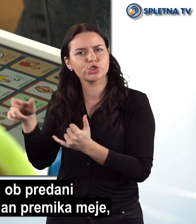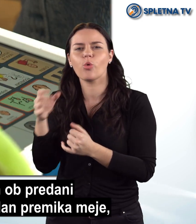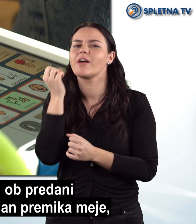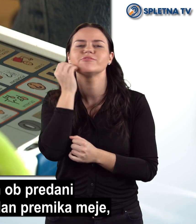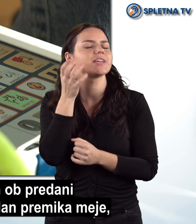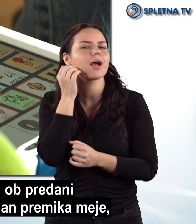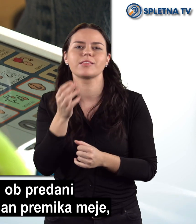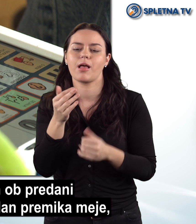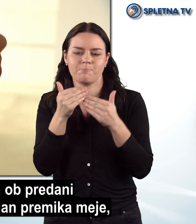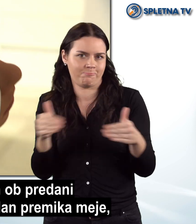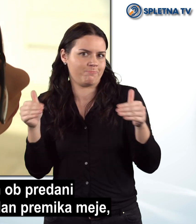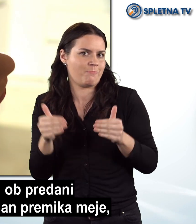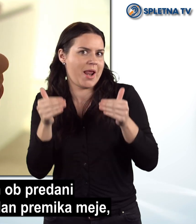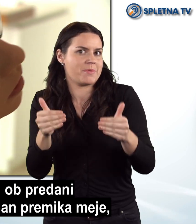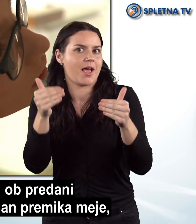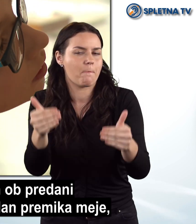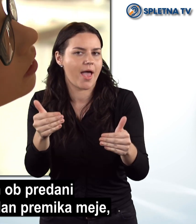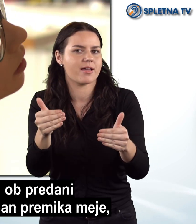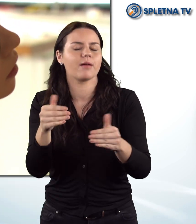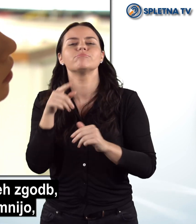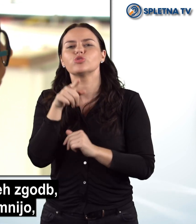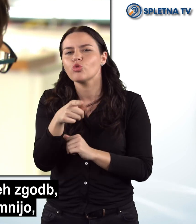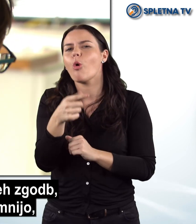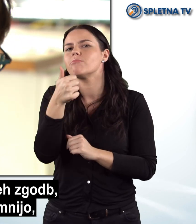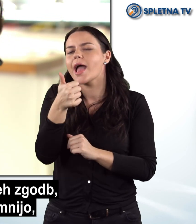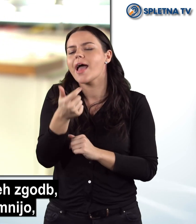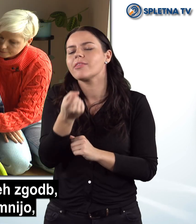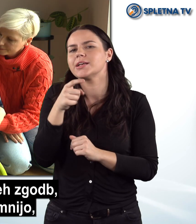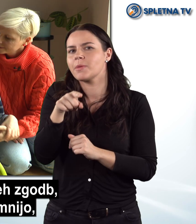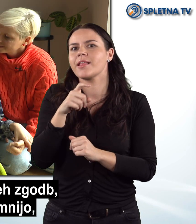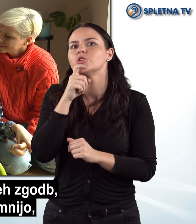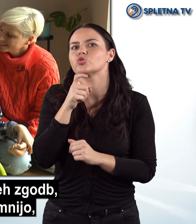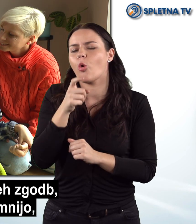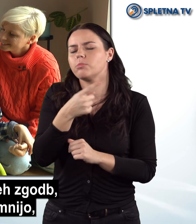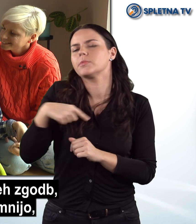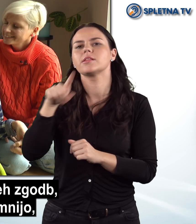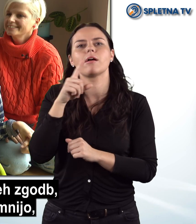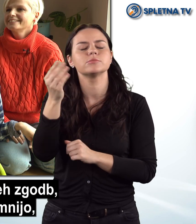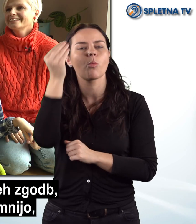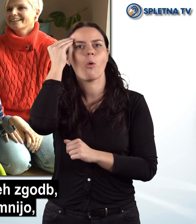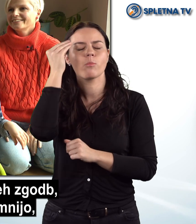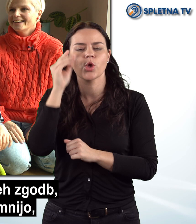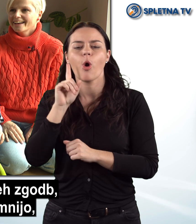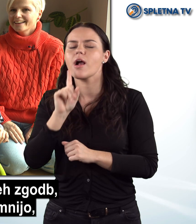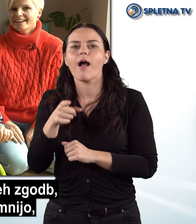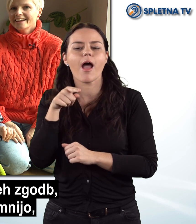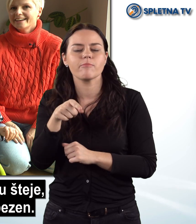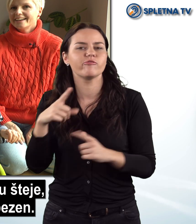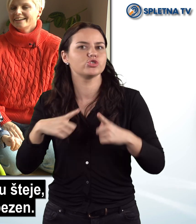meje, je ena izmed teh zgodb, ki nas opomnijo, kaj v življenju šteje, in to je